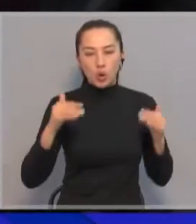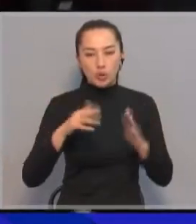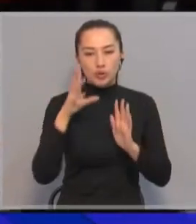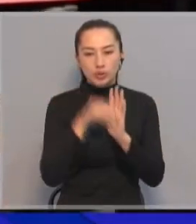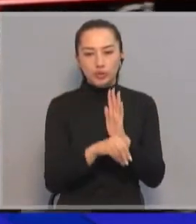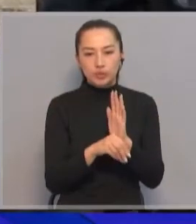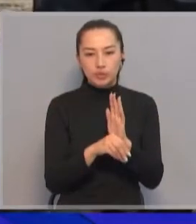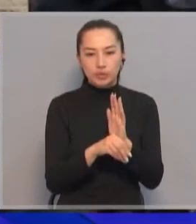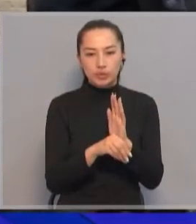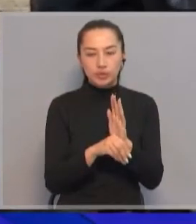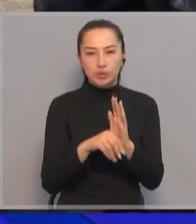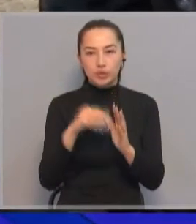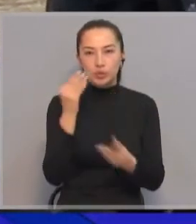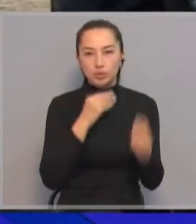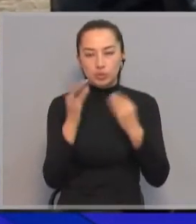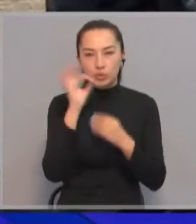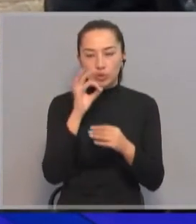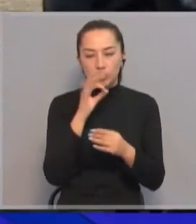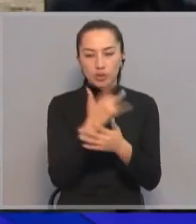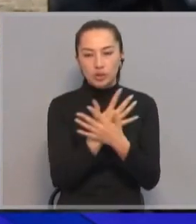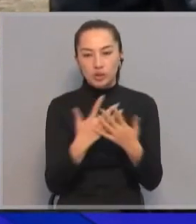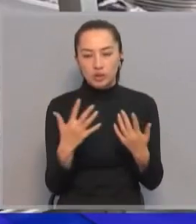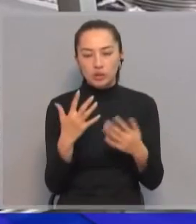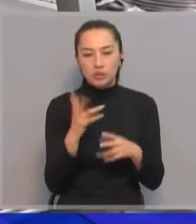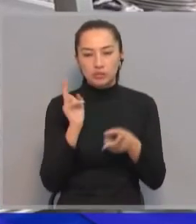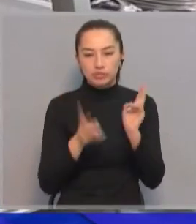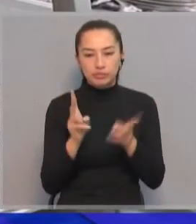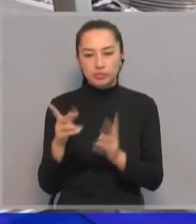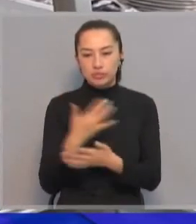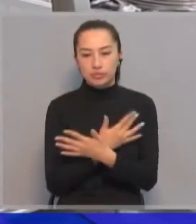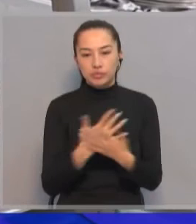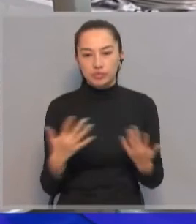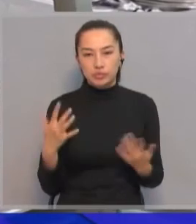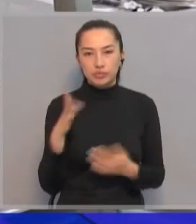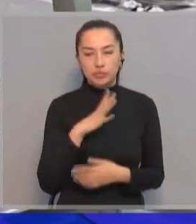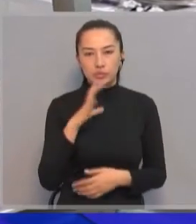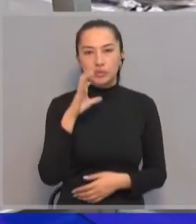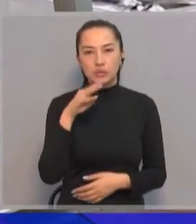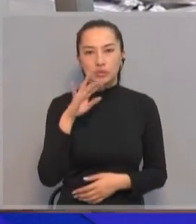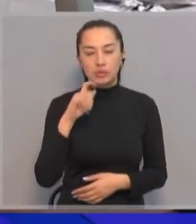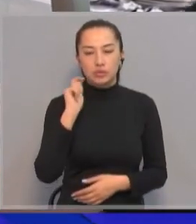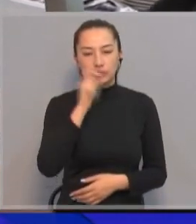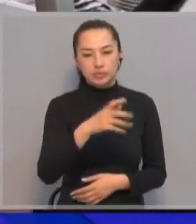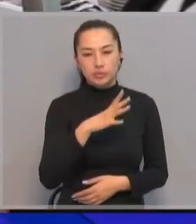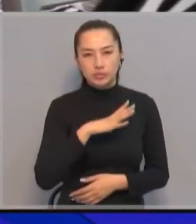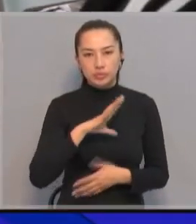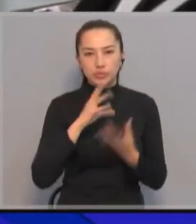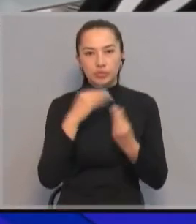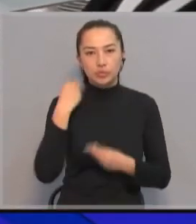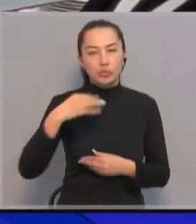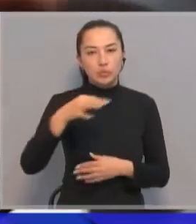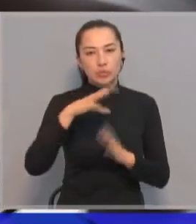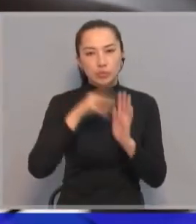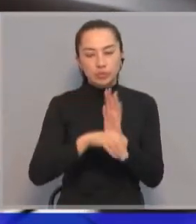оқу ордасы. Бүгінгі таңда тамақтандыруды ұйымдастыру бойынша арнайы құзыреттілік орталығы статусы берілген. Алдағы уақытта Түркістан облысының барлық